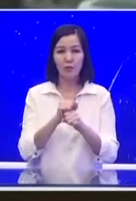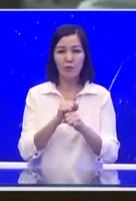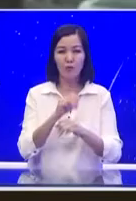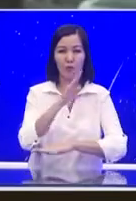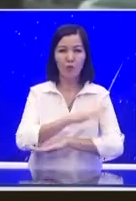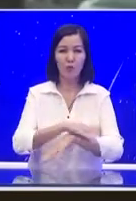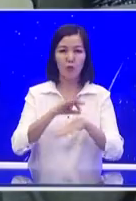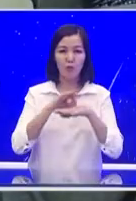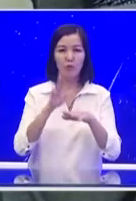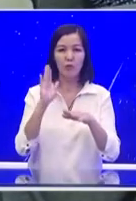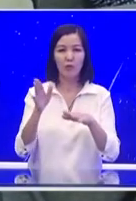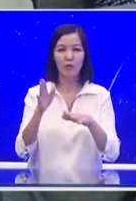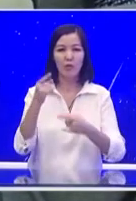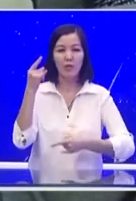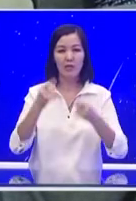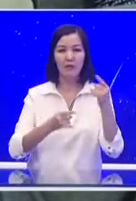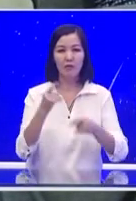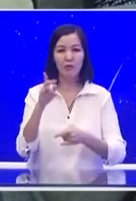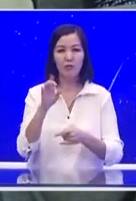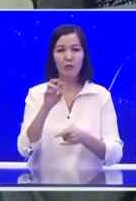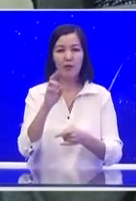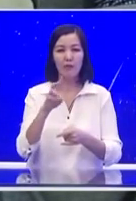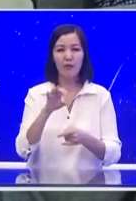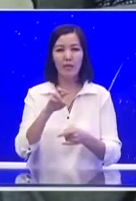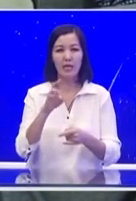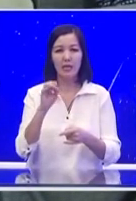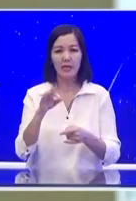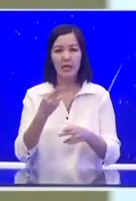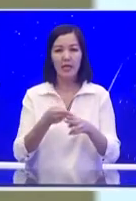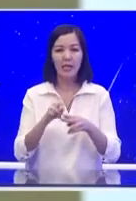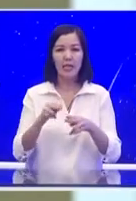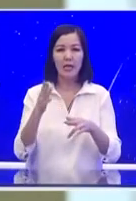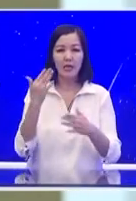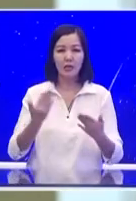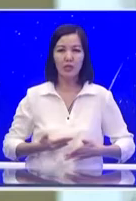будут освещаться через телевизионные каналы «Балапан» и «Ель-Арна». Для жителей